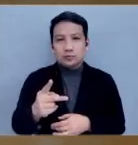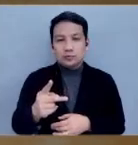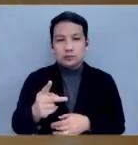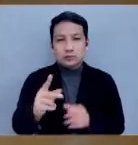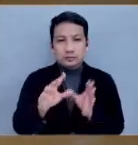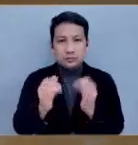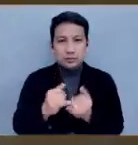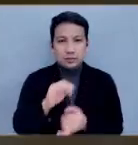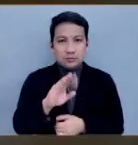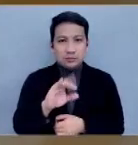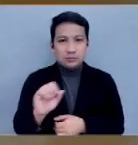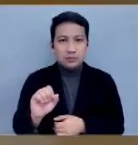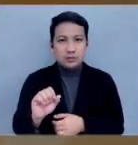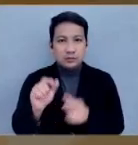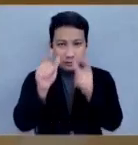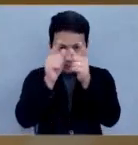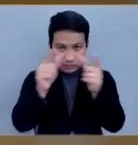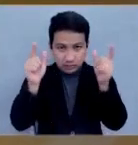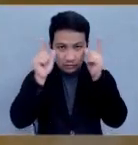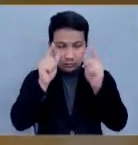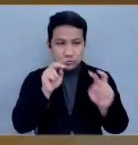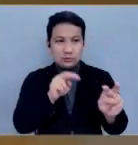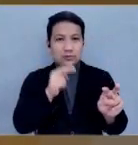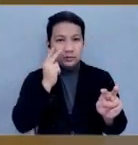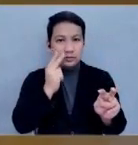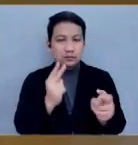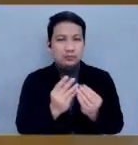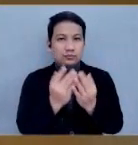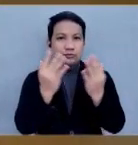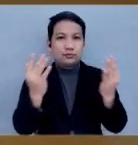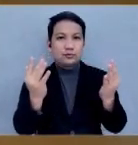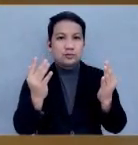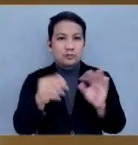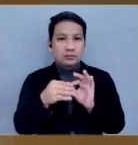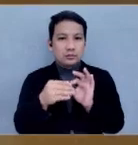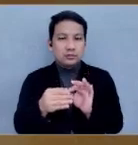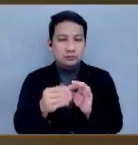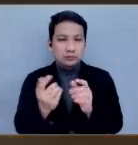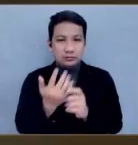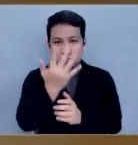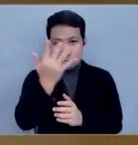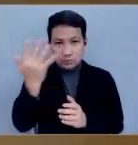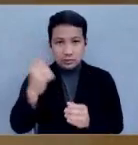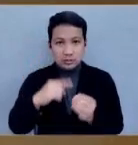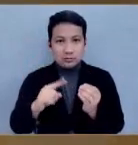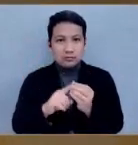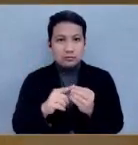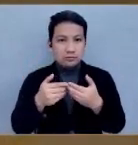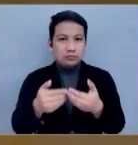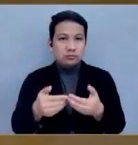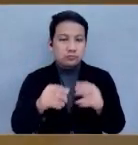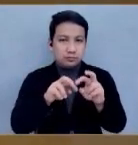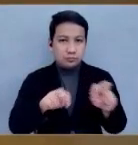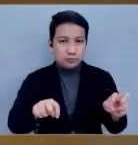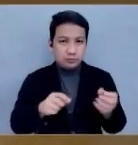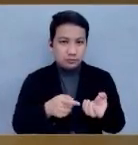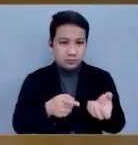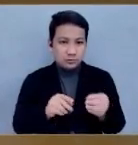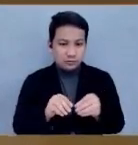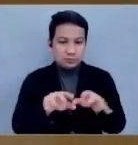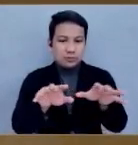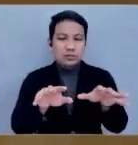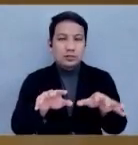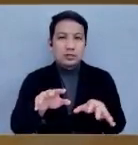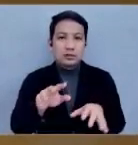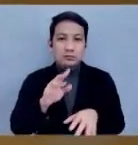Lapu-Lapu City kahapon. Kita rin mula sa nasusunog na gusali ang makapal na usok. Habang patuloy ang mga bombero sa pag-apula ng apoy,